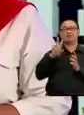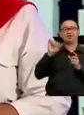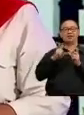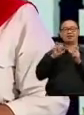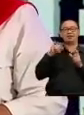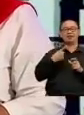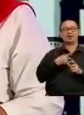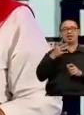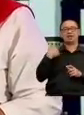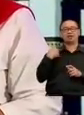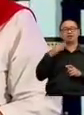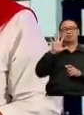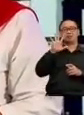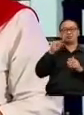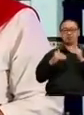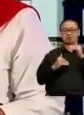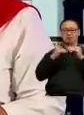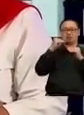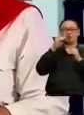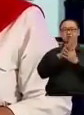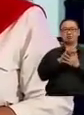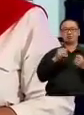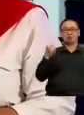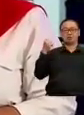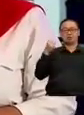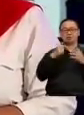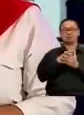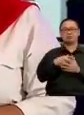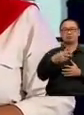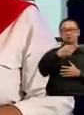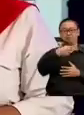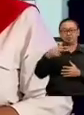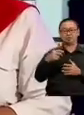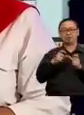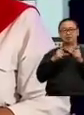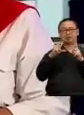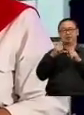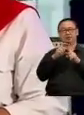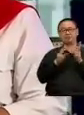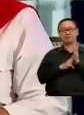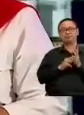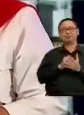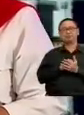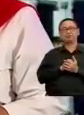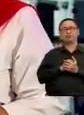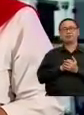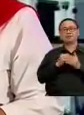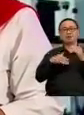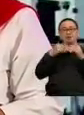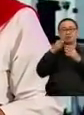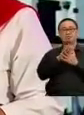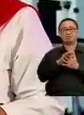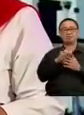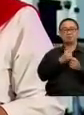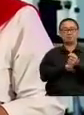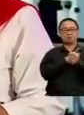dari panelis maupun dari paslon selain berkaitan dengan mitigasi COVID-19, Abdi dan juga pemirsa, yang menjadi